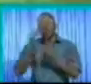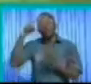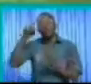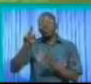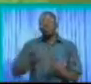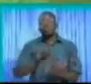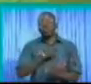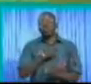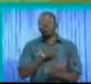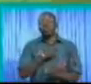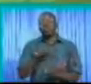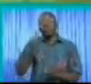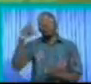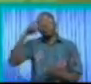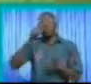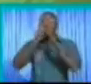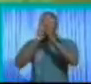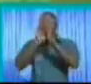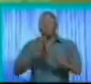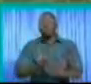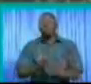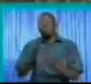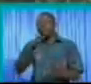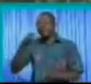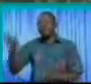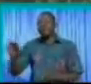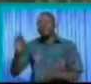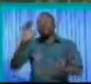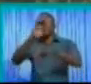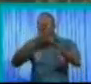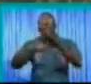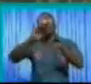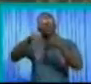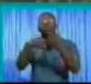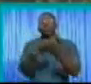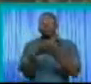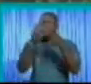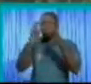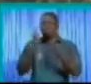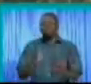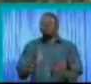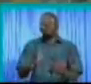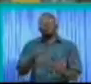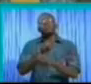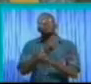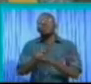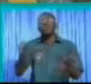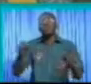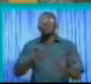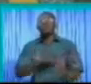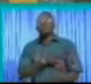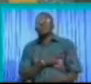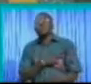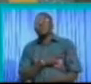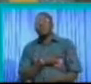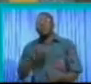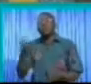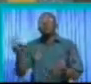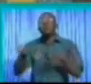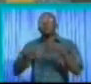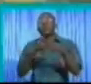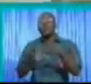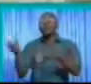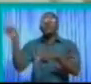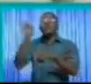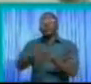diocèse. Pour la paix au Burkina Faso, le diocèse a lancé un appel à toute personne sans distinction de religion. Quand la violence s'installe,